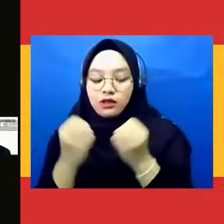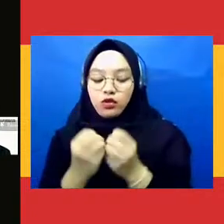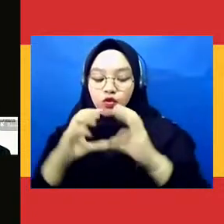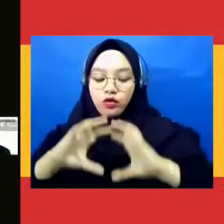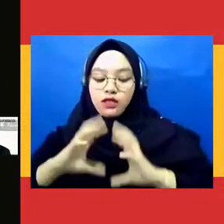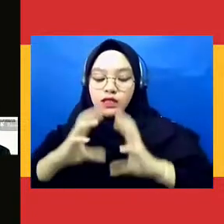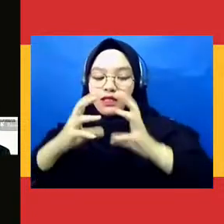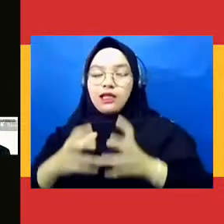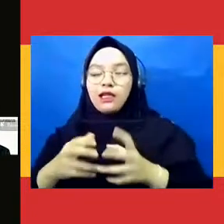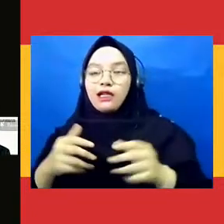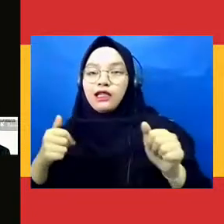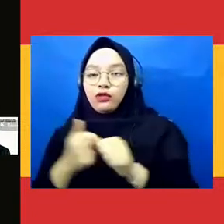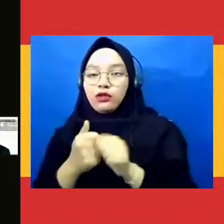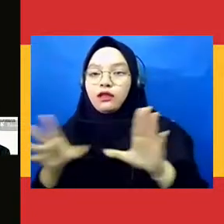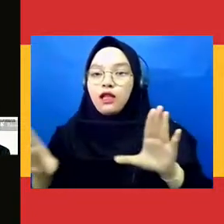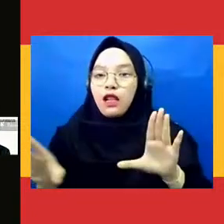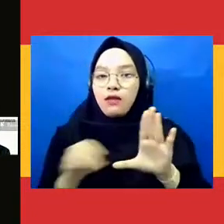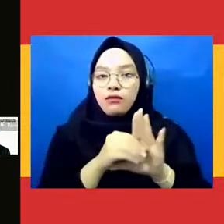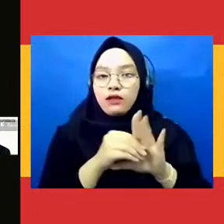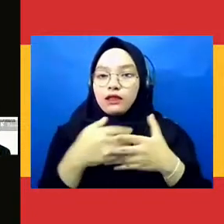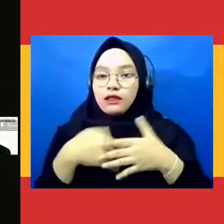Park,